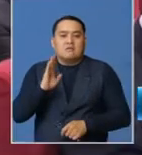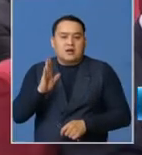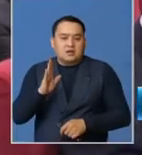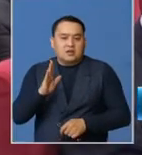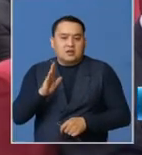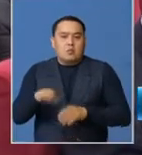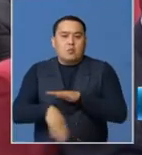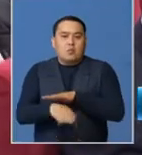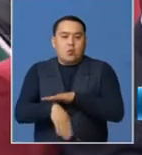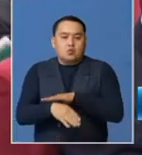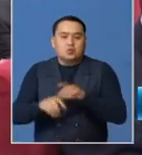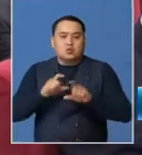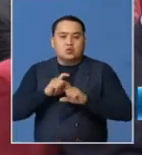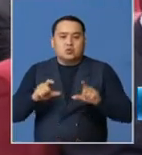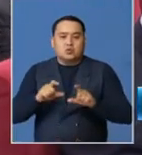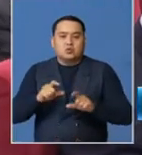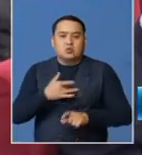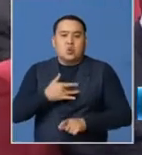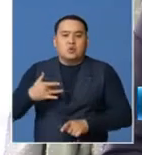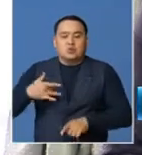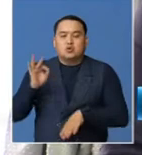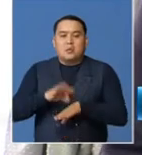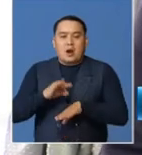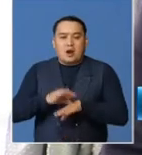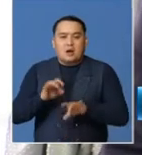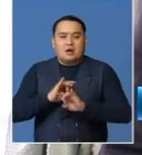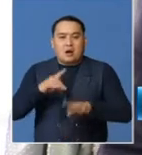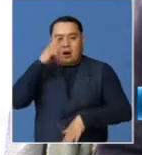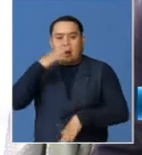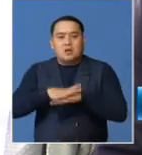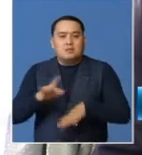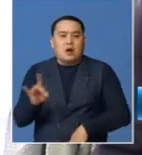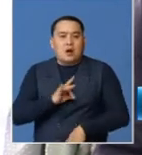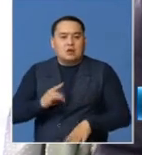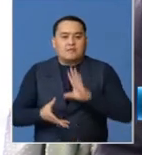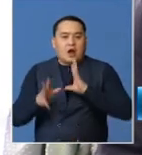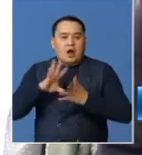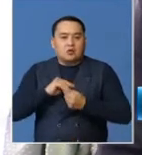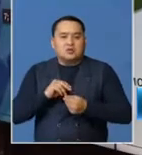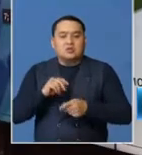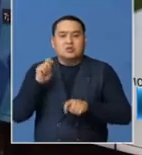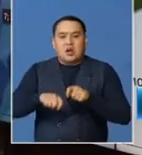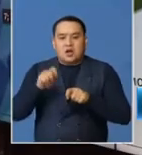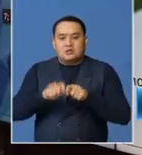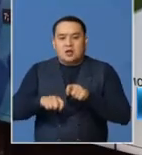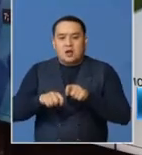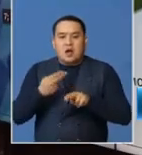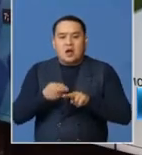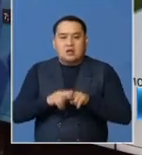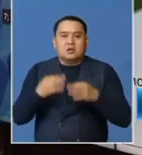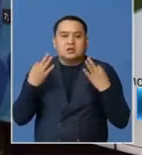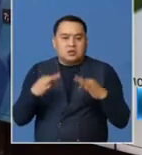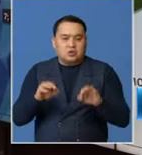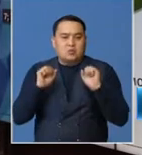ныне пустующем здании туберкулезного диспансера. Как сообщил аким района, по результатам санитарной экспертизы это